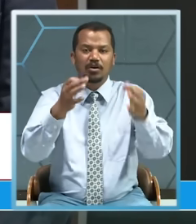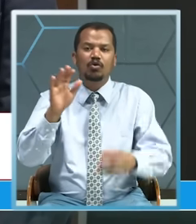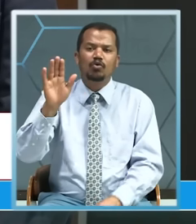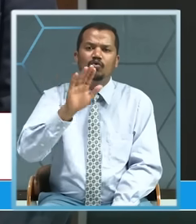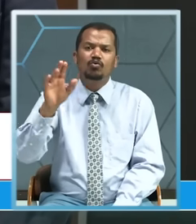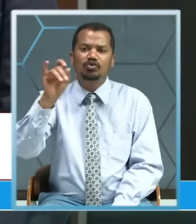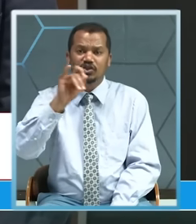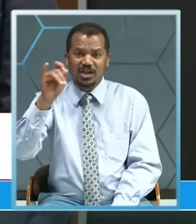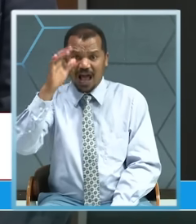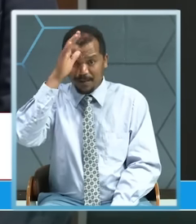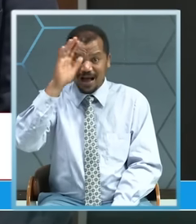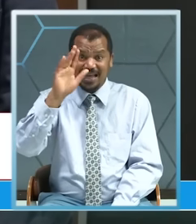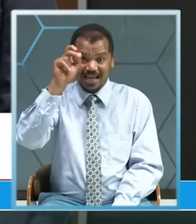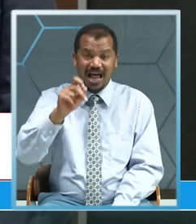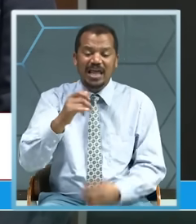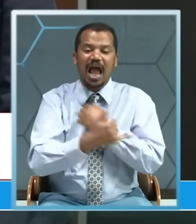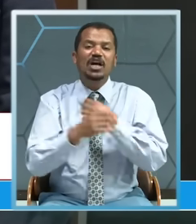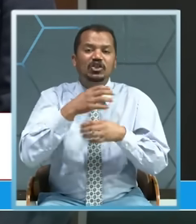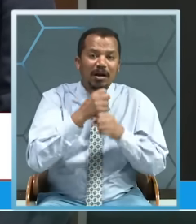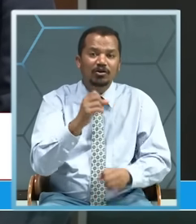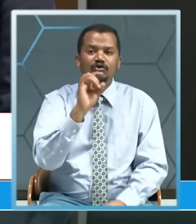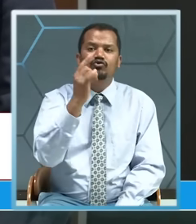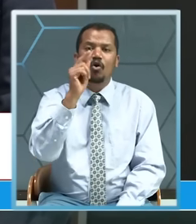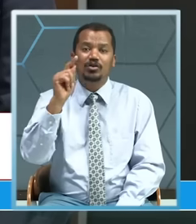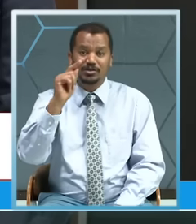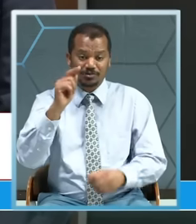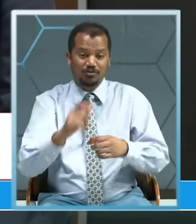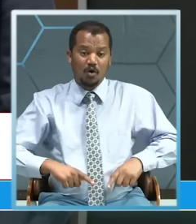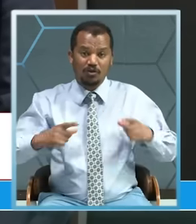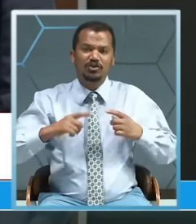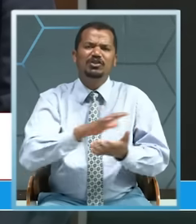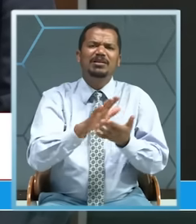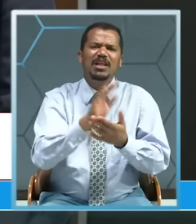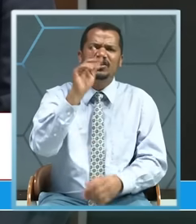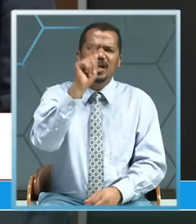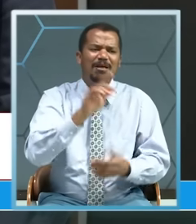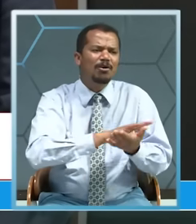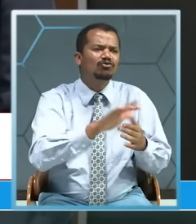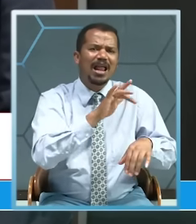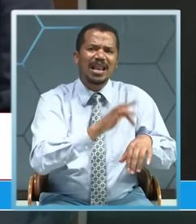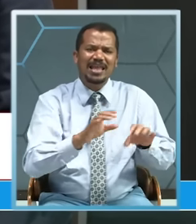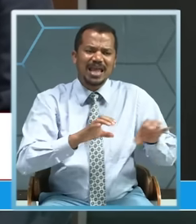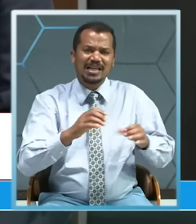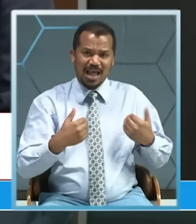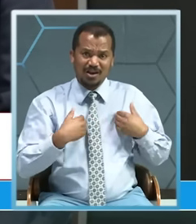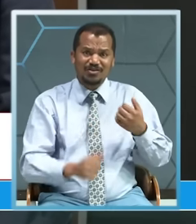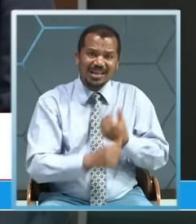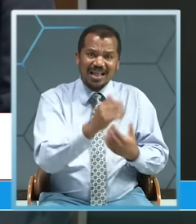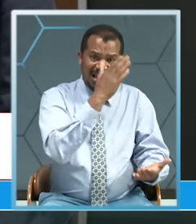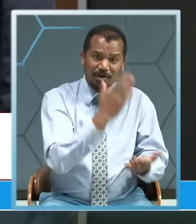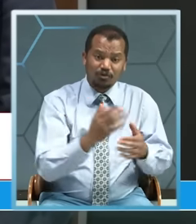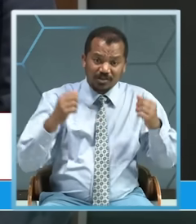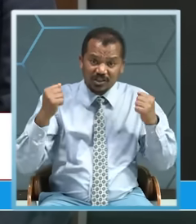አሳለፉ። የጉጂ ኦሮሞ አባገዳዎች የሀገር ሽማግሌዎችና የዞኑ ኗሪዎች ሽብርተኛው ሸኔ በንጹሃን ላይ እያደረሰ ያለውን